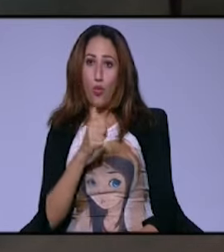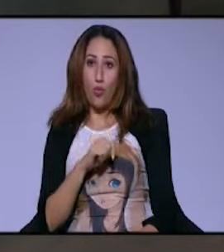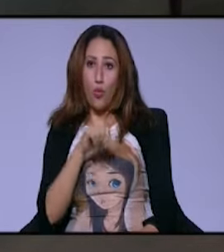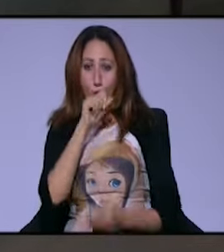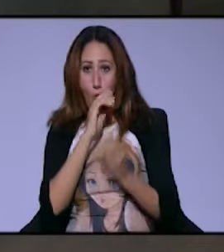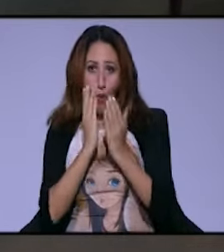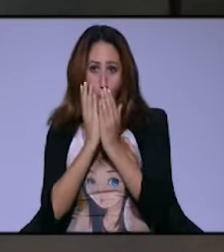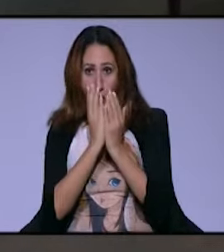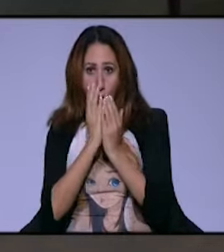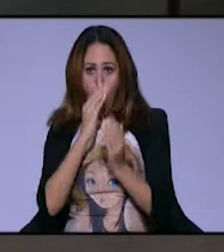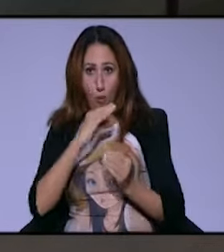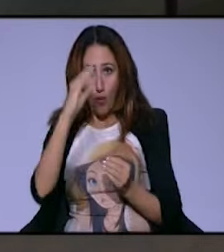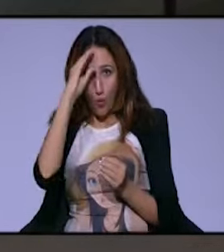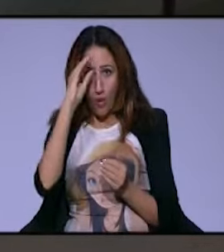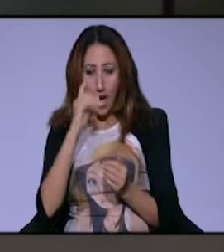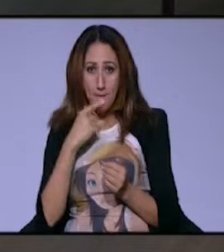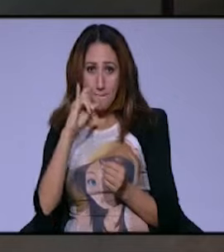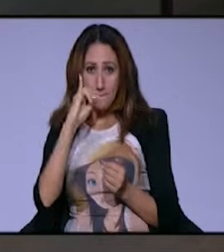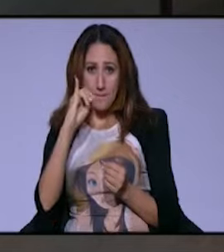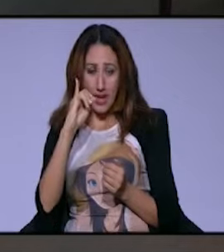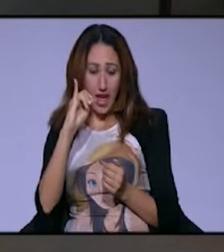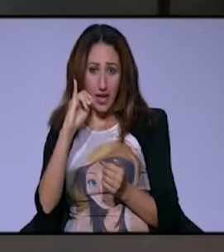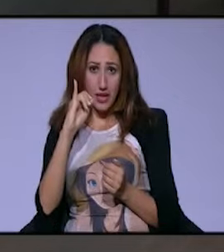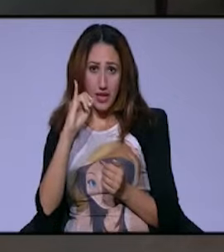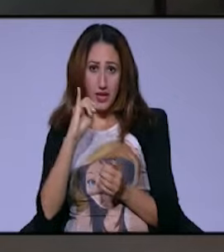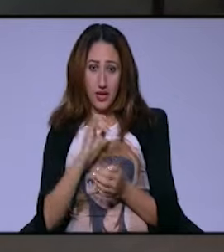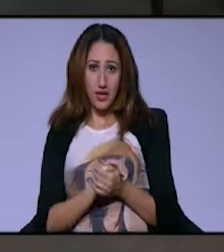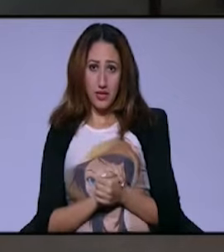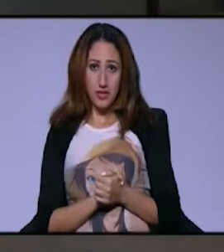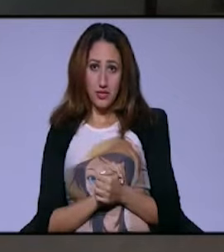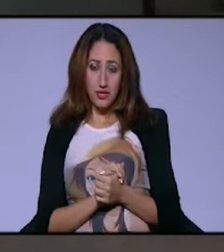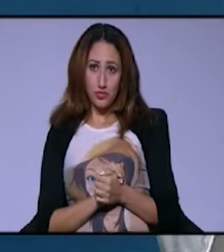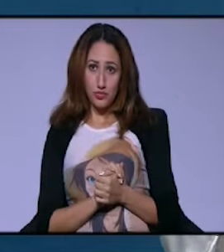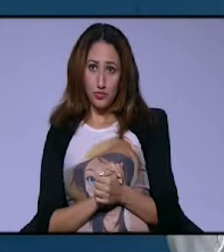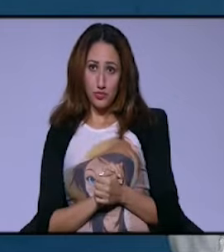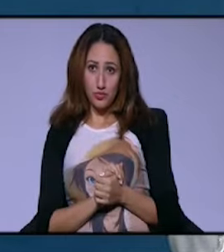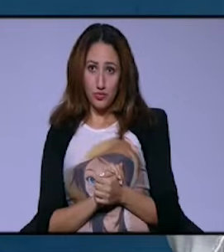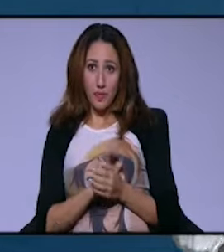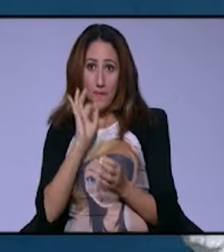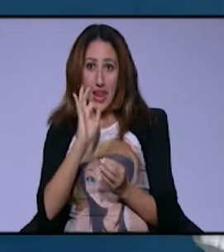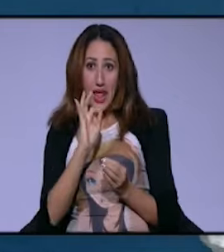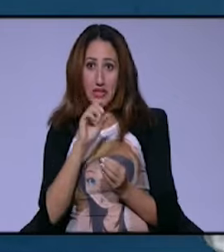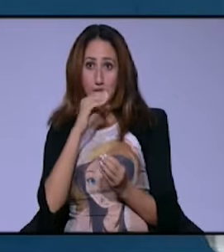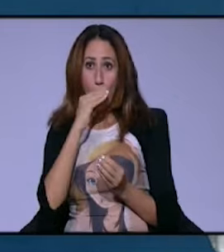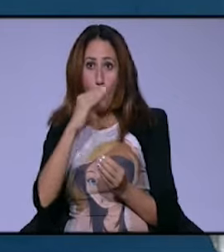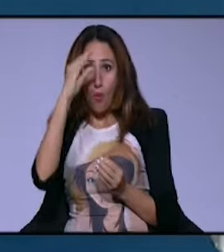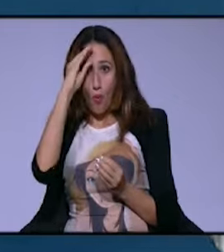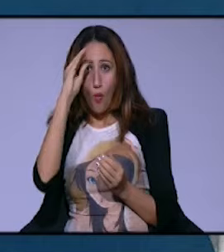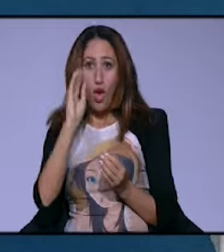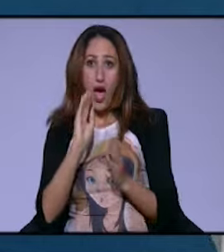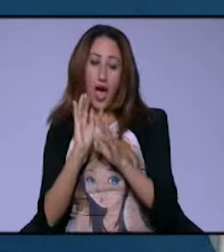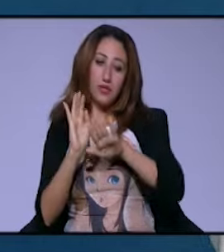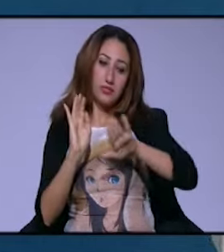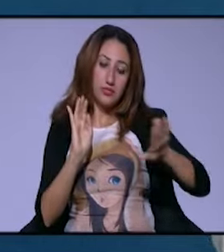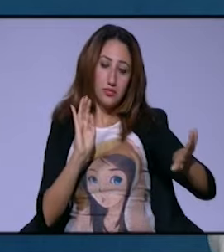القرآن منهج، يعني إيه يعني اللي يقرأ قرآن يقرأ قرآن، أنا رأيي